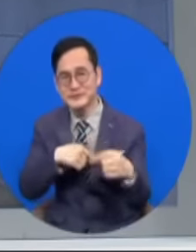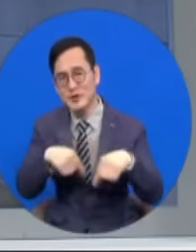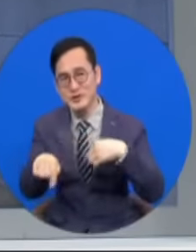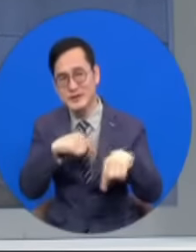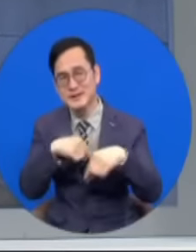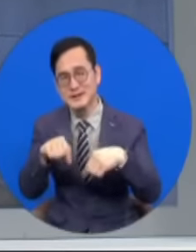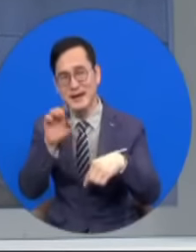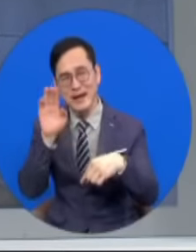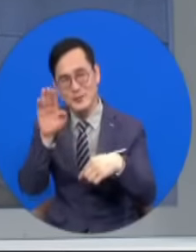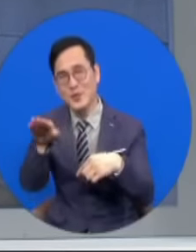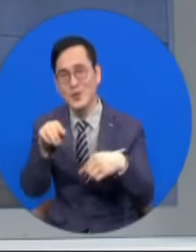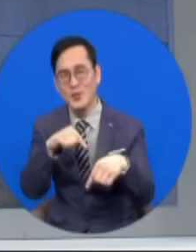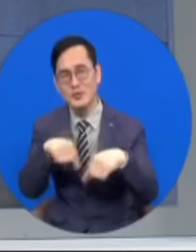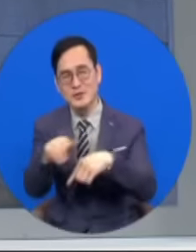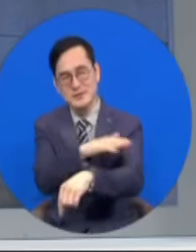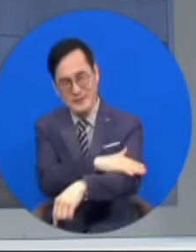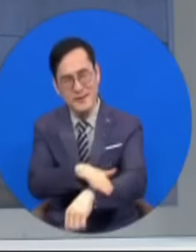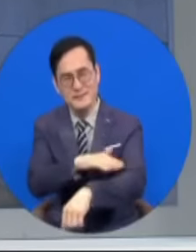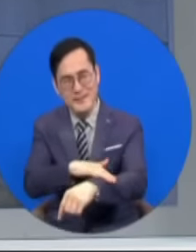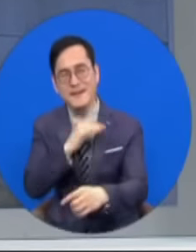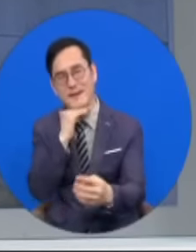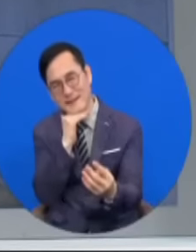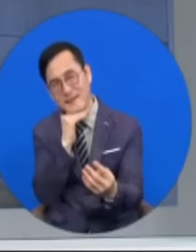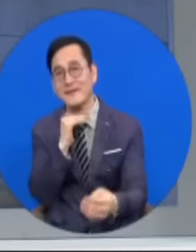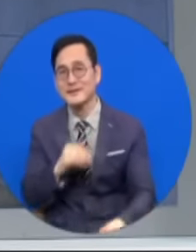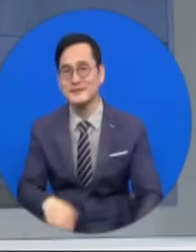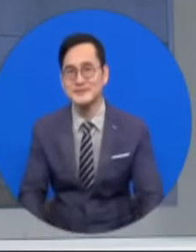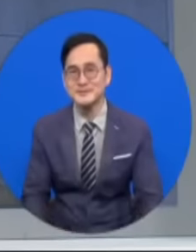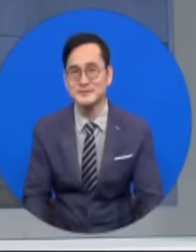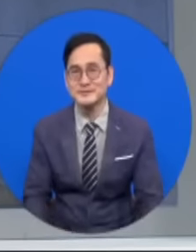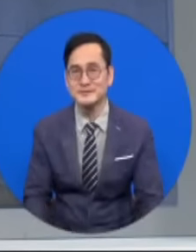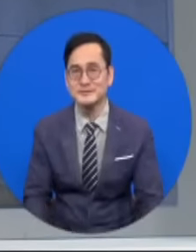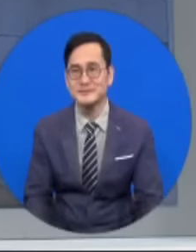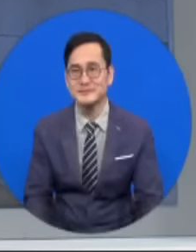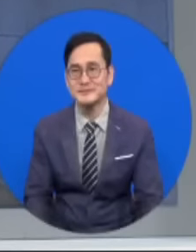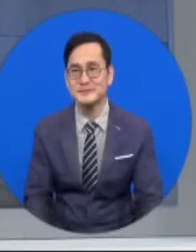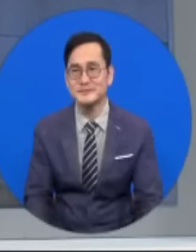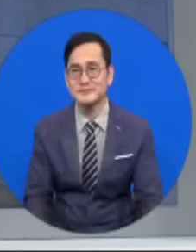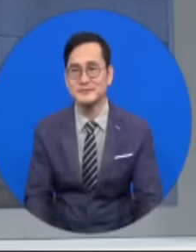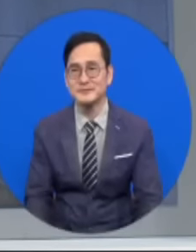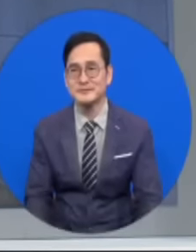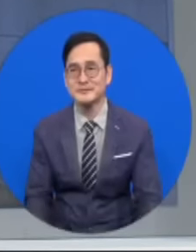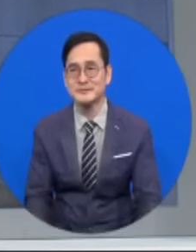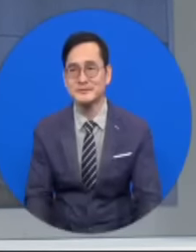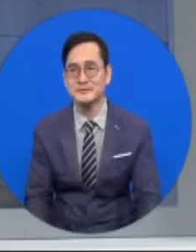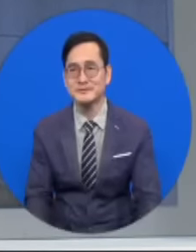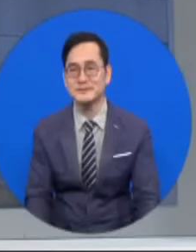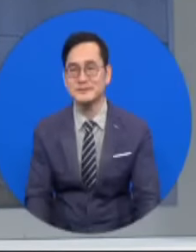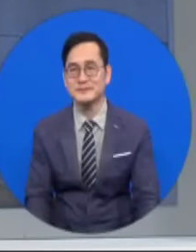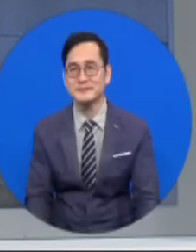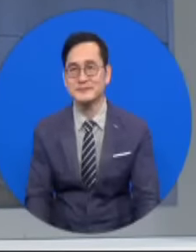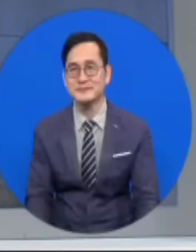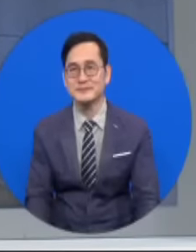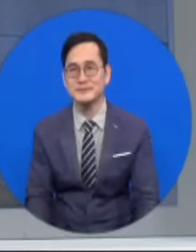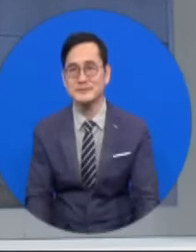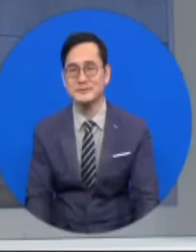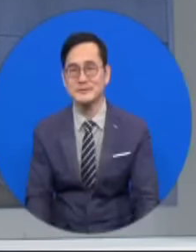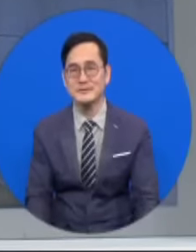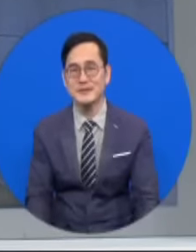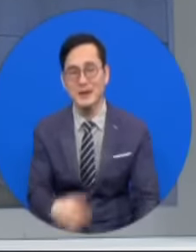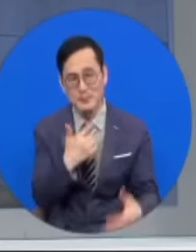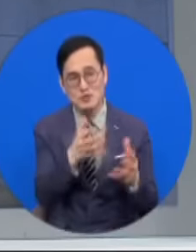있습니다 민주당에서 출마를 저울질하고 있는 뭐 김두관 전 의원에 대해서도 제가 굉장히 거물급 인사라고 거론한 바